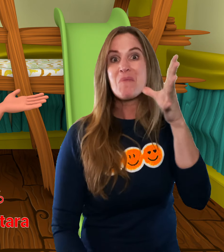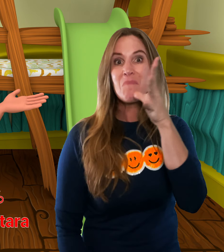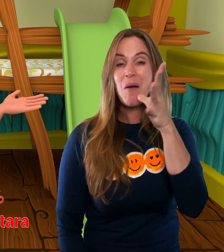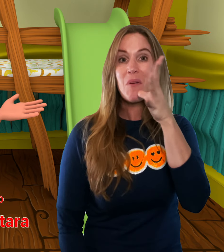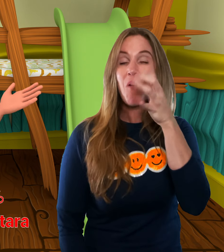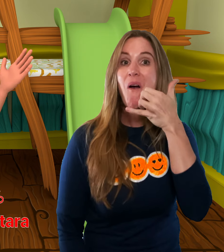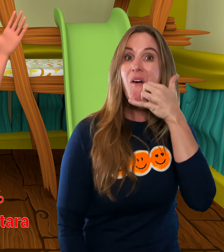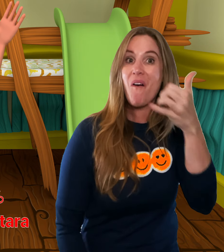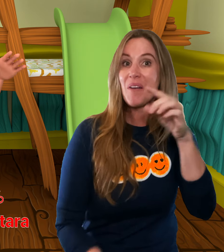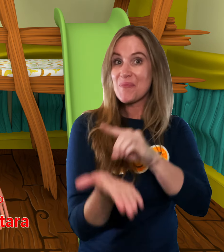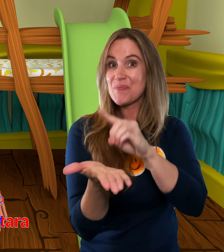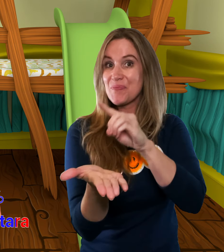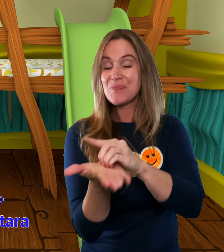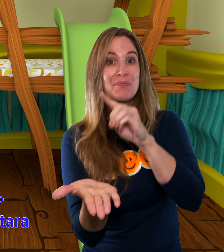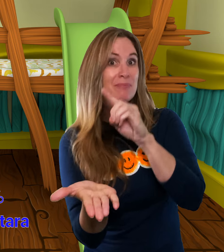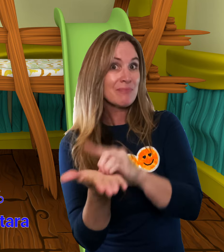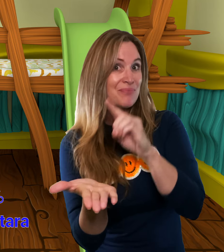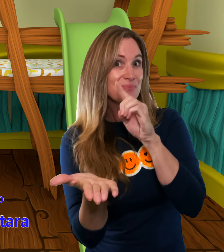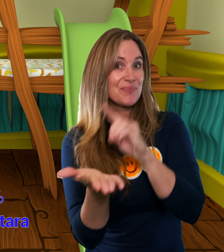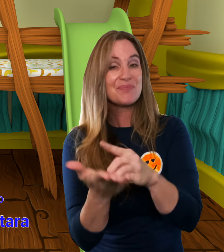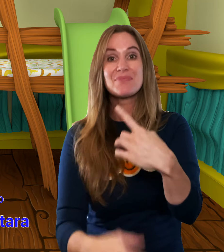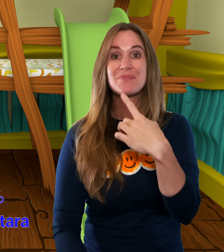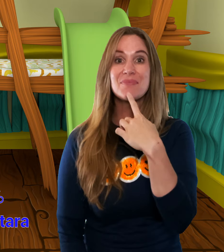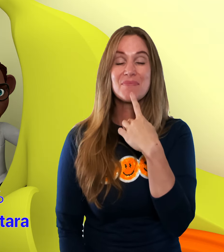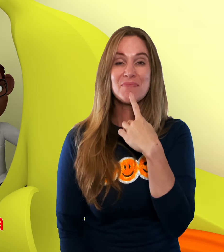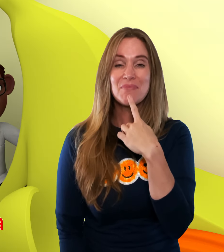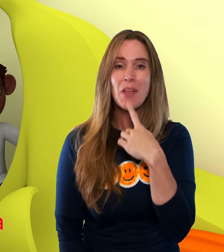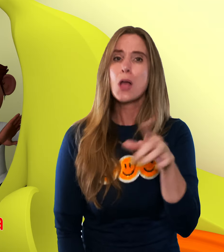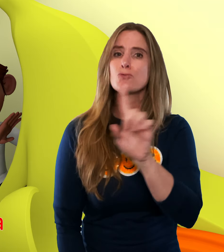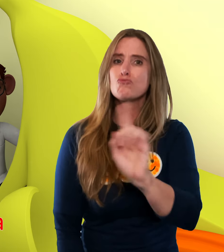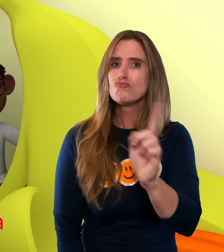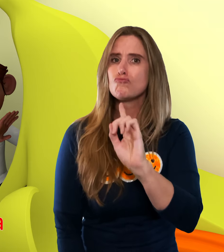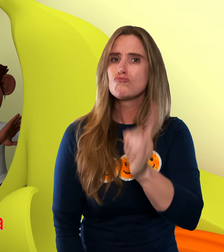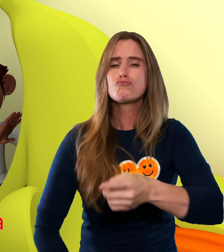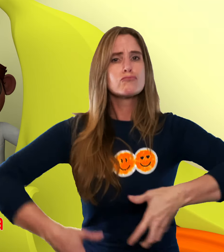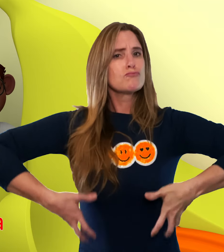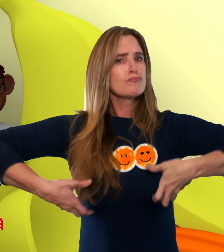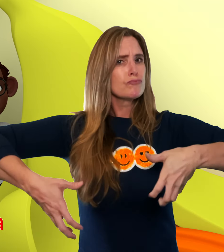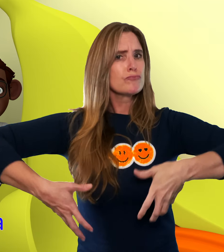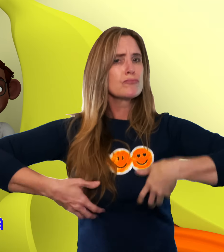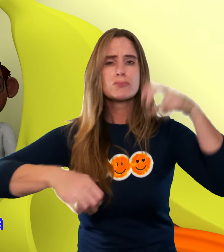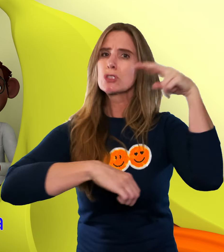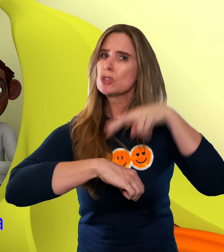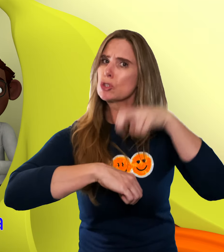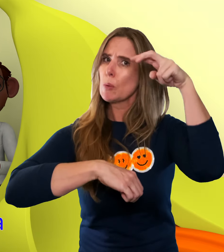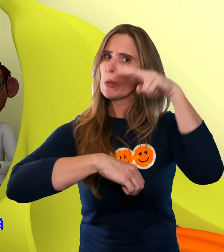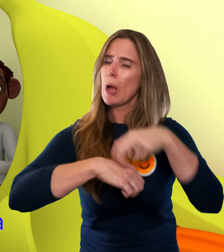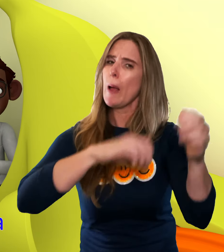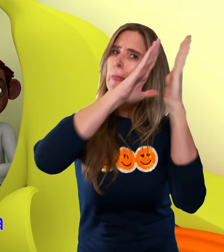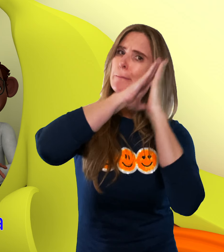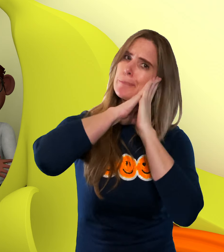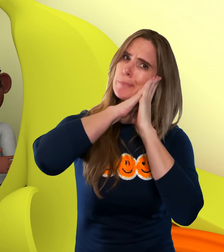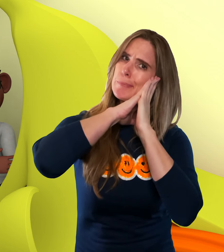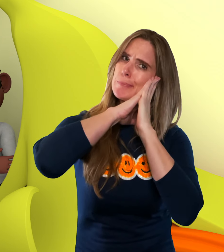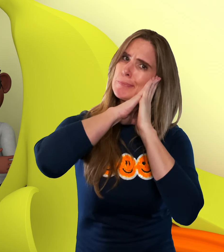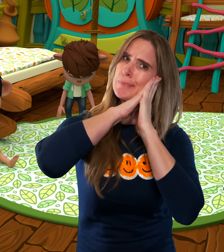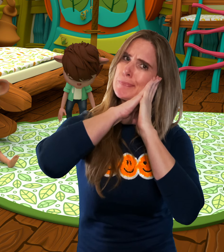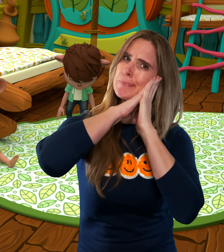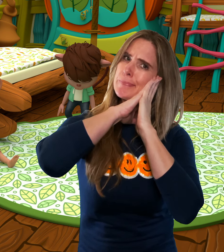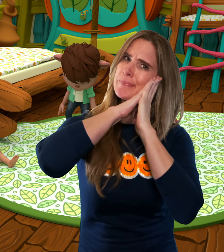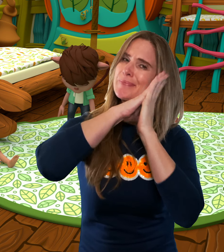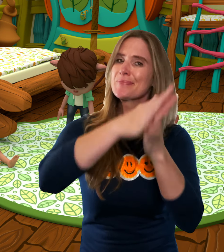ママがおに話したらぴょんぴょんダメよとしられた